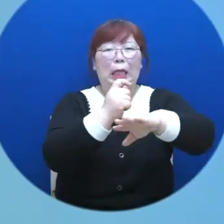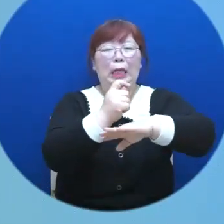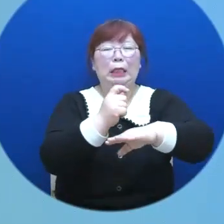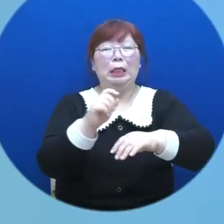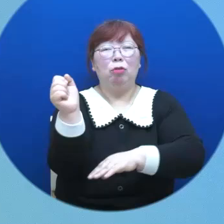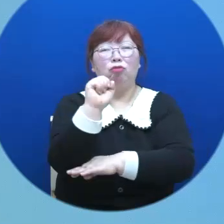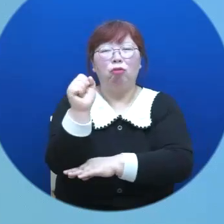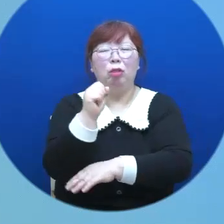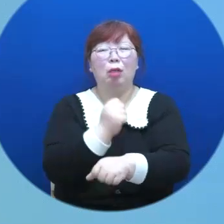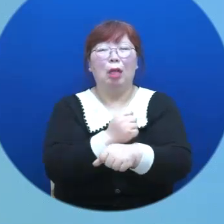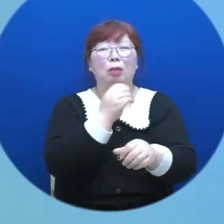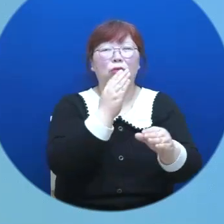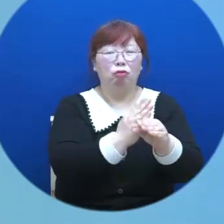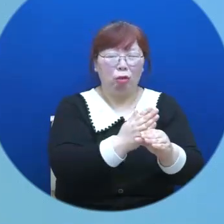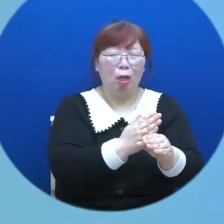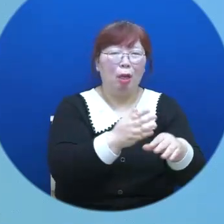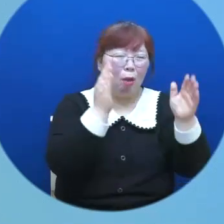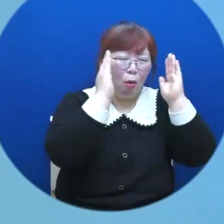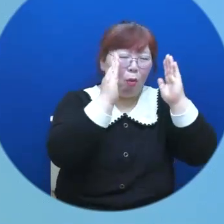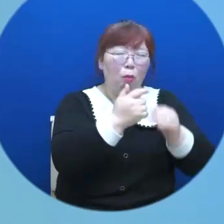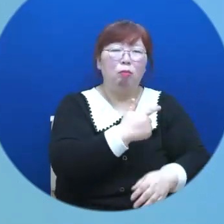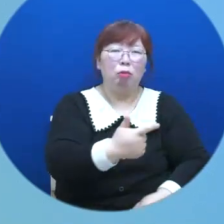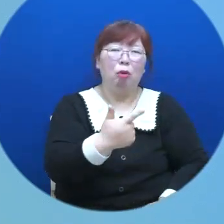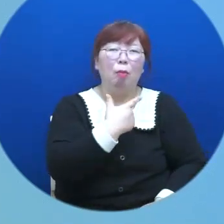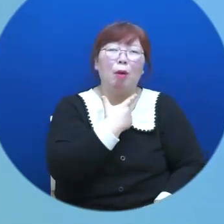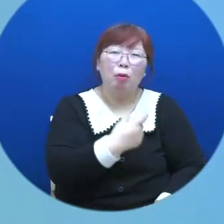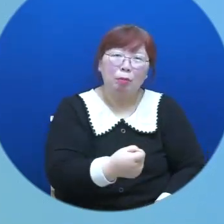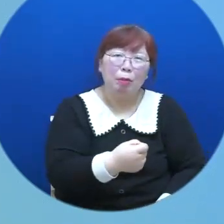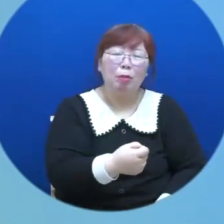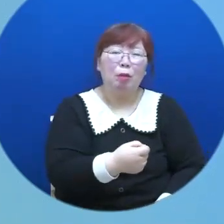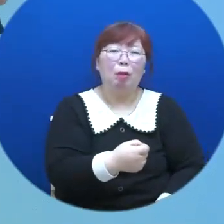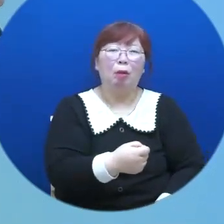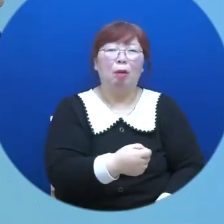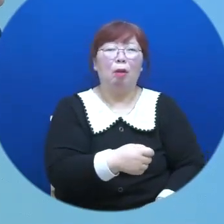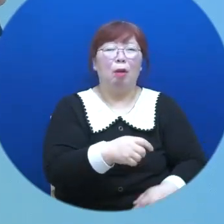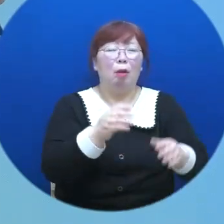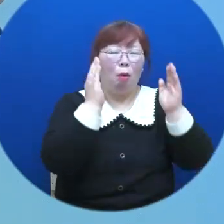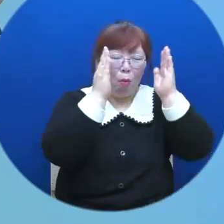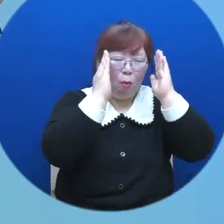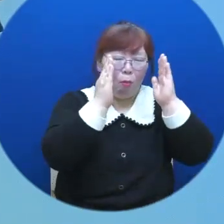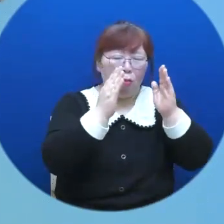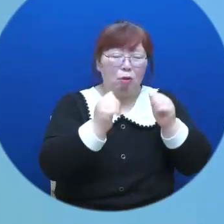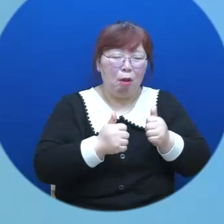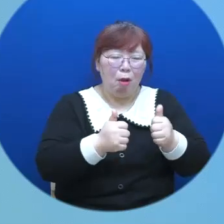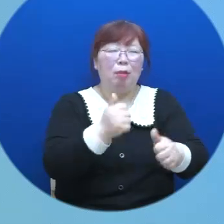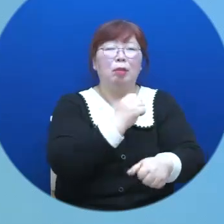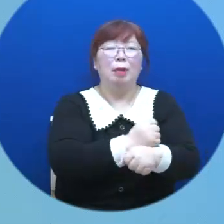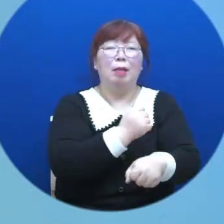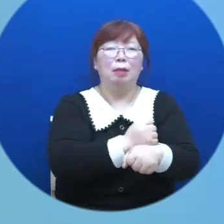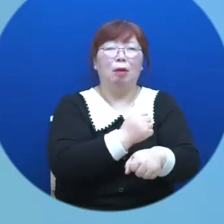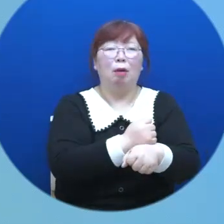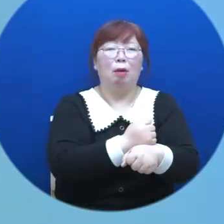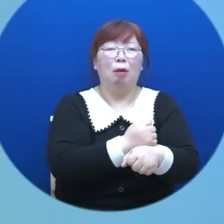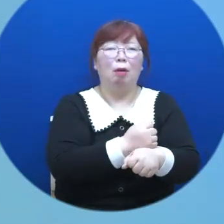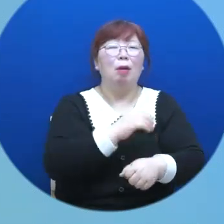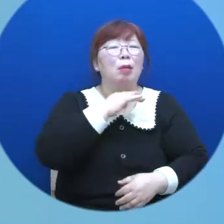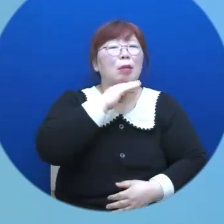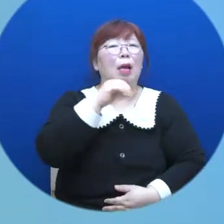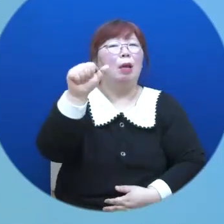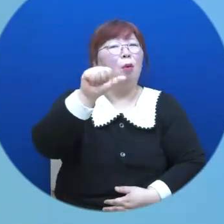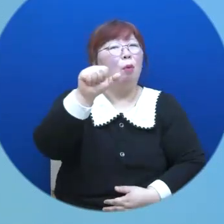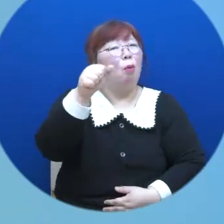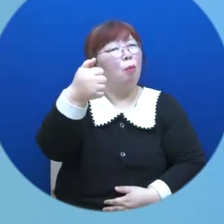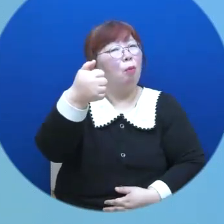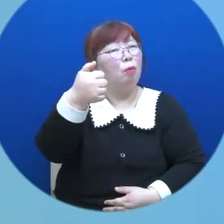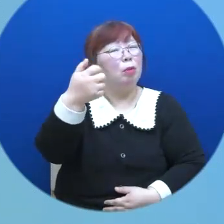중등 고등과정을 수능을 보아가지고 검정고시 봐서 합격했어요. 그리고 50 넘어